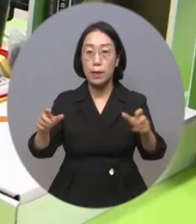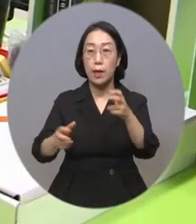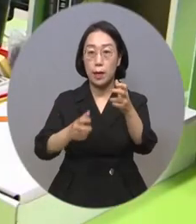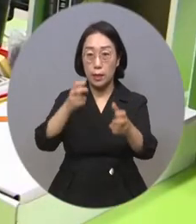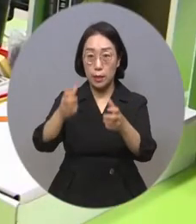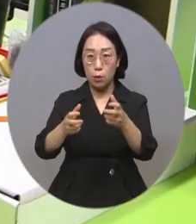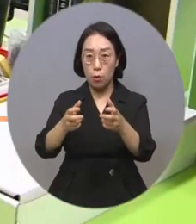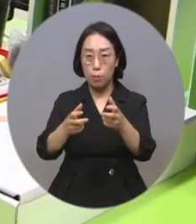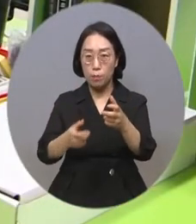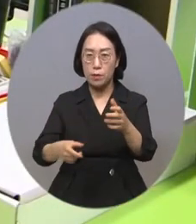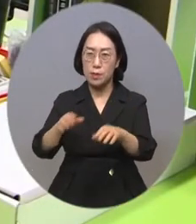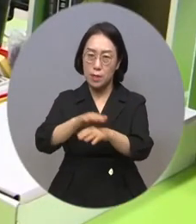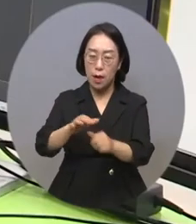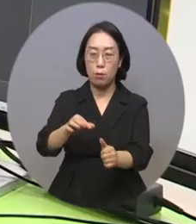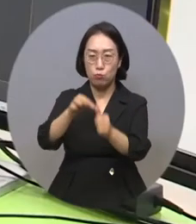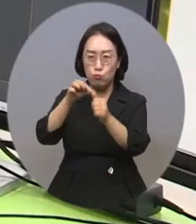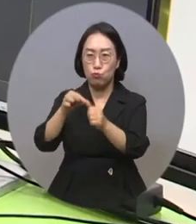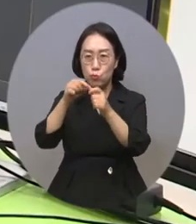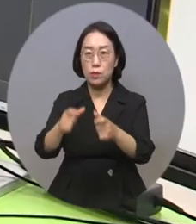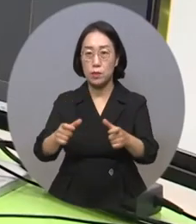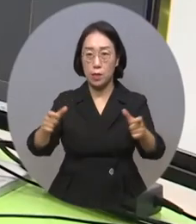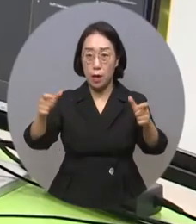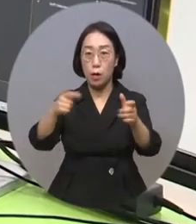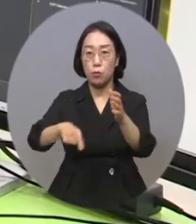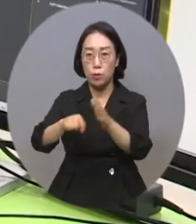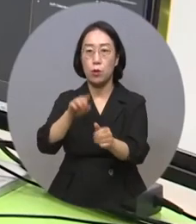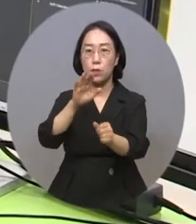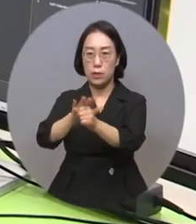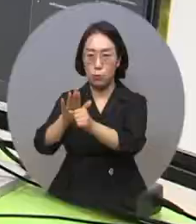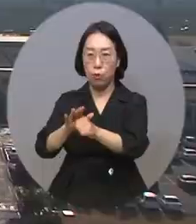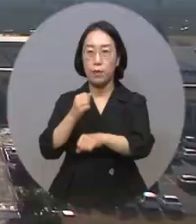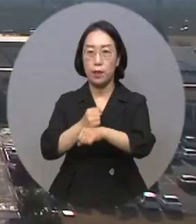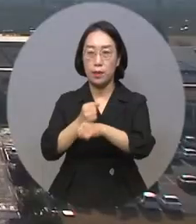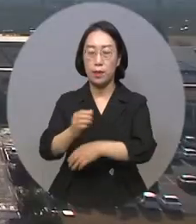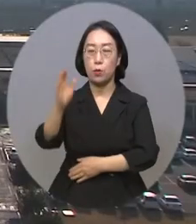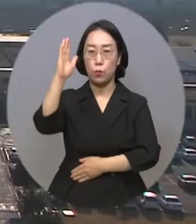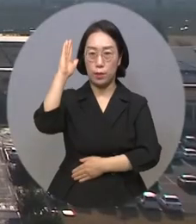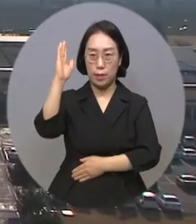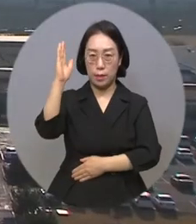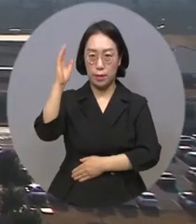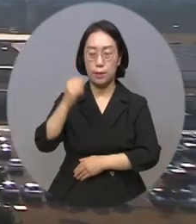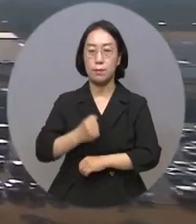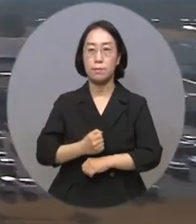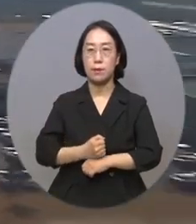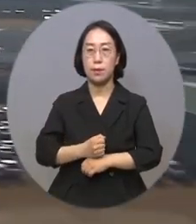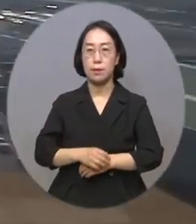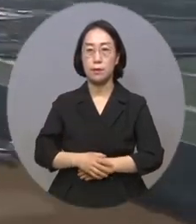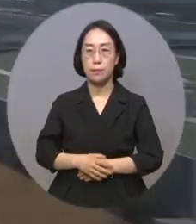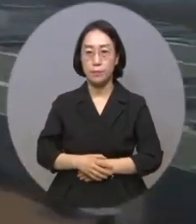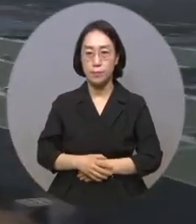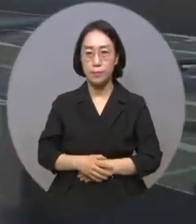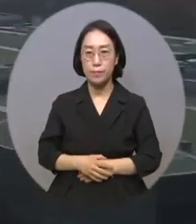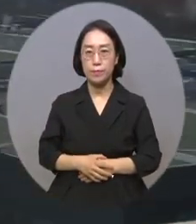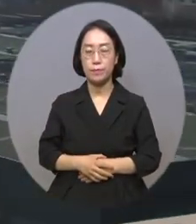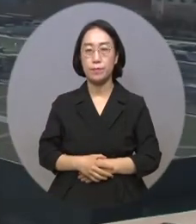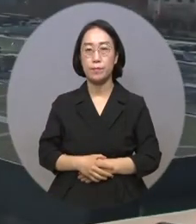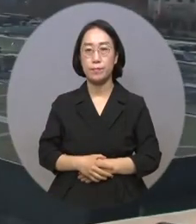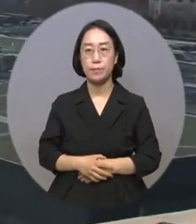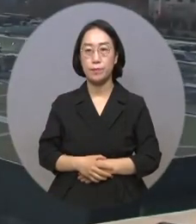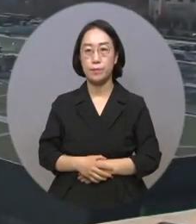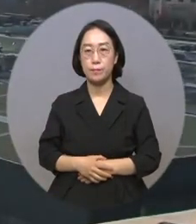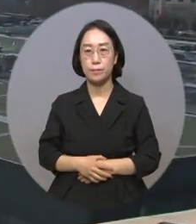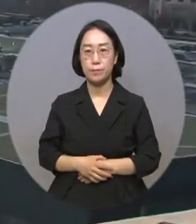함께 회복될 수 있도록 폭넓은 지원을 펼치겠다는 의지를 밝혔습니다 복지 tv 뉴스 버선